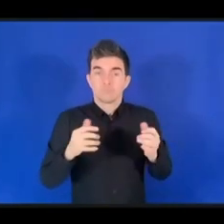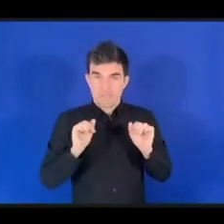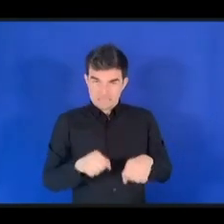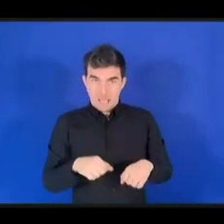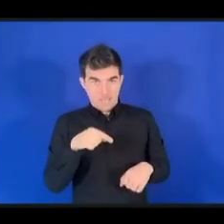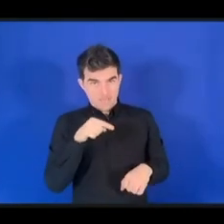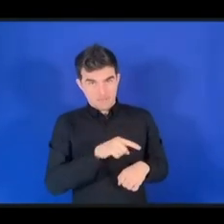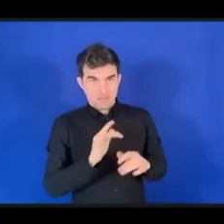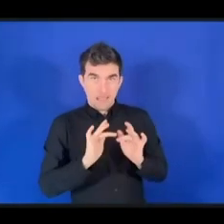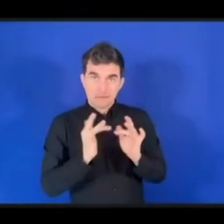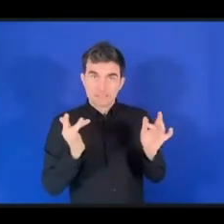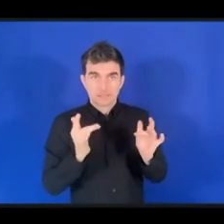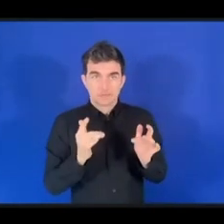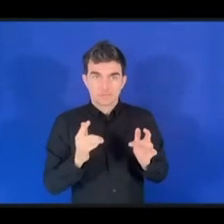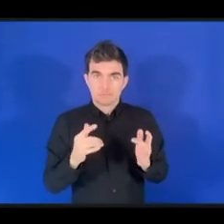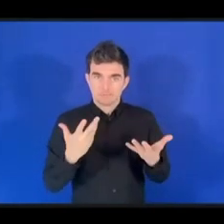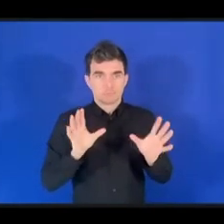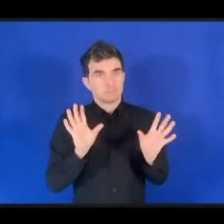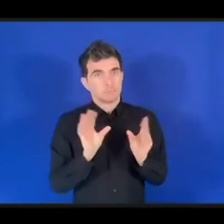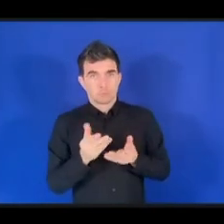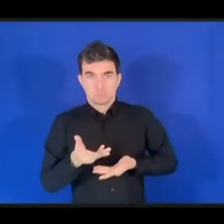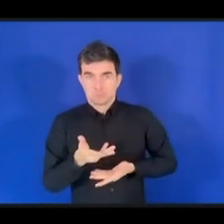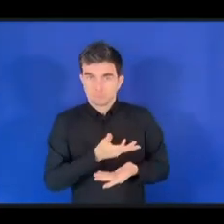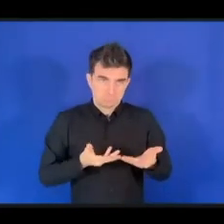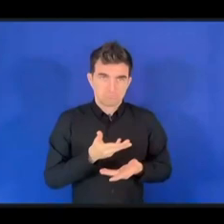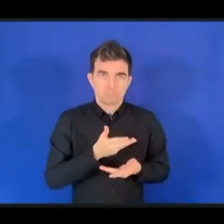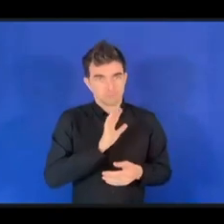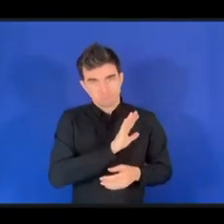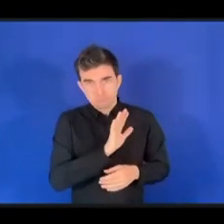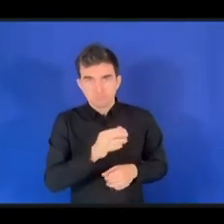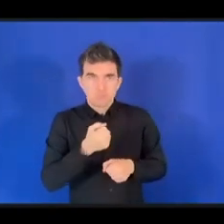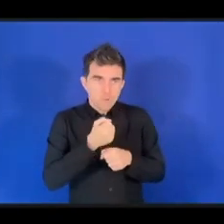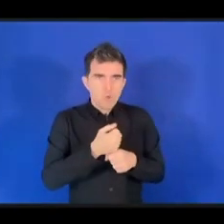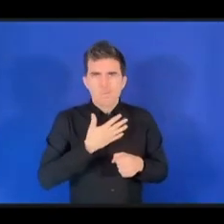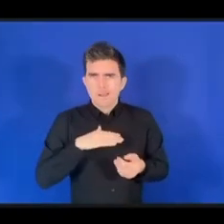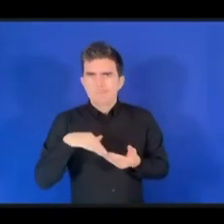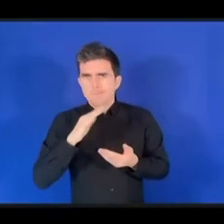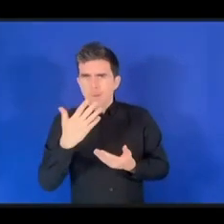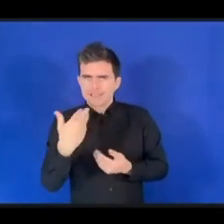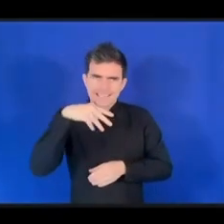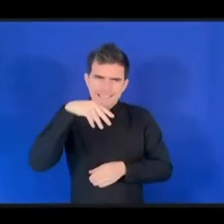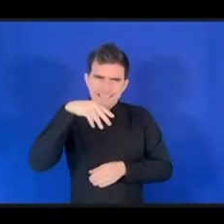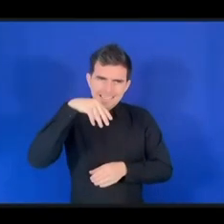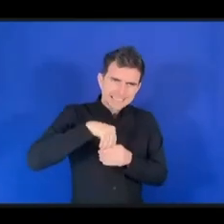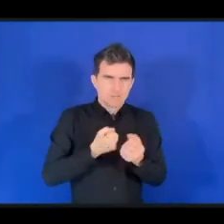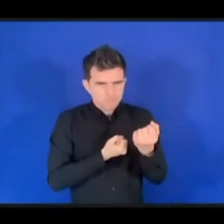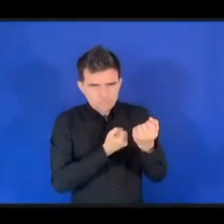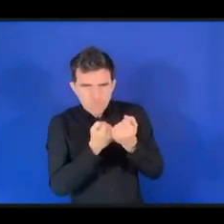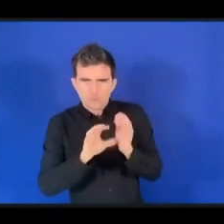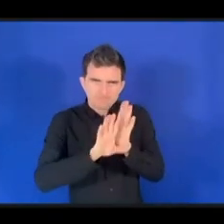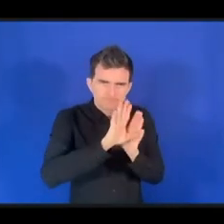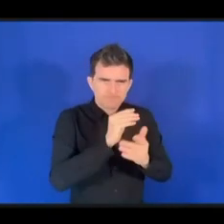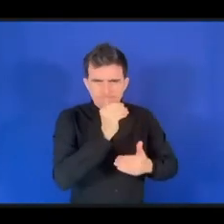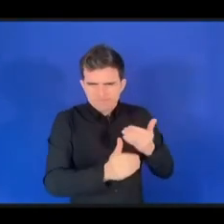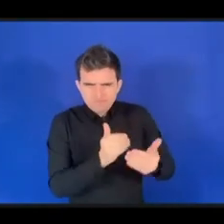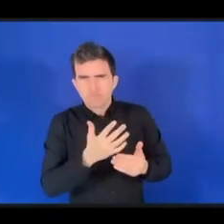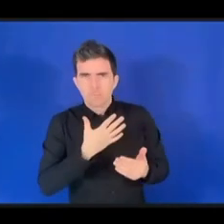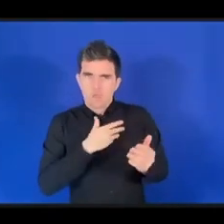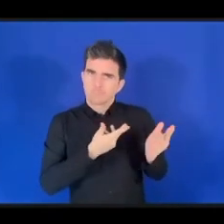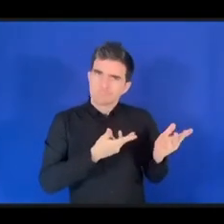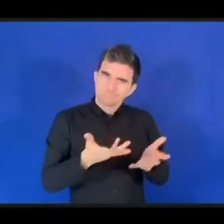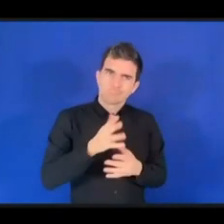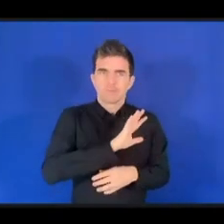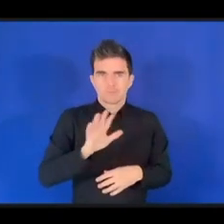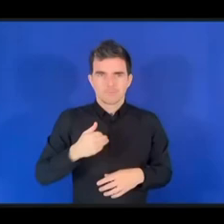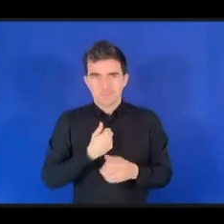ونحن نروج للنقاش والتعاون النشط وفي القمه الافريقيه للانترنت